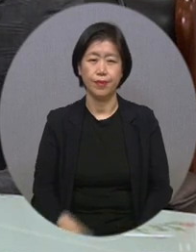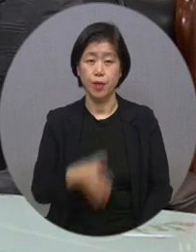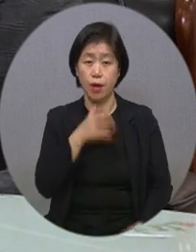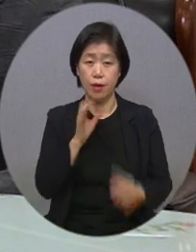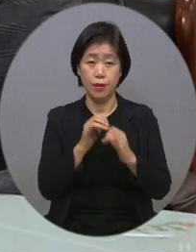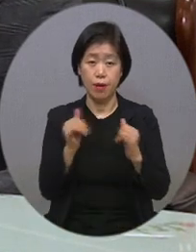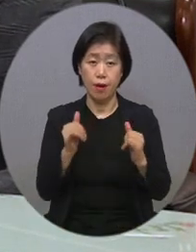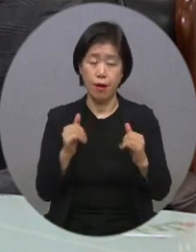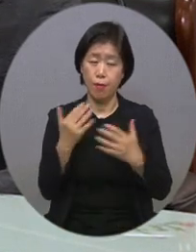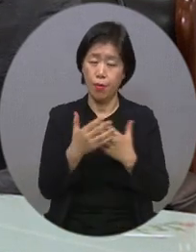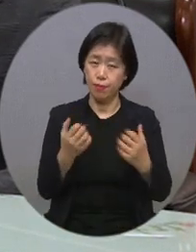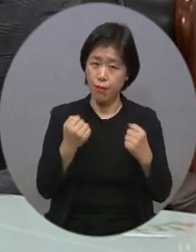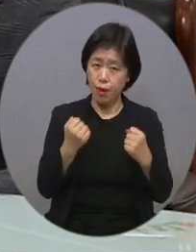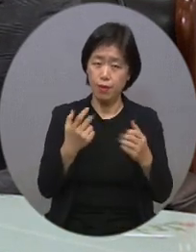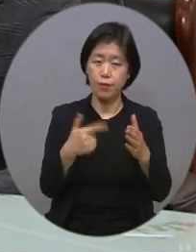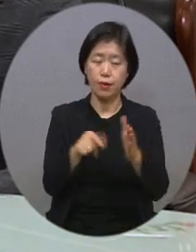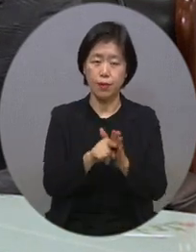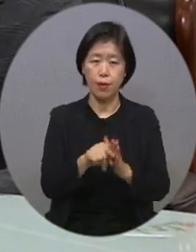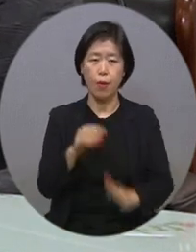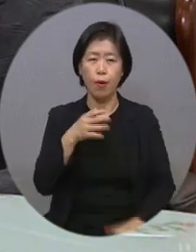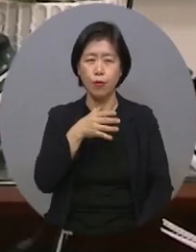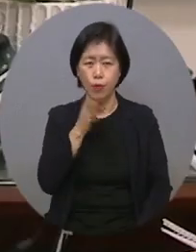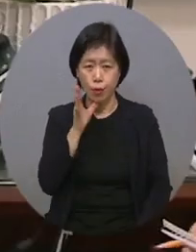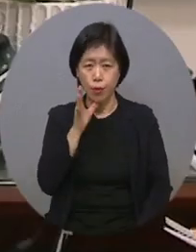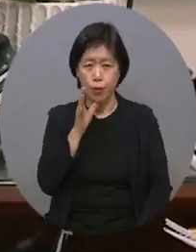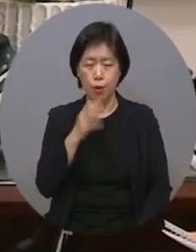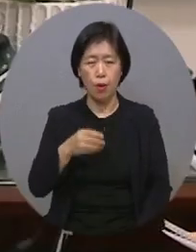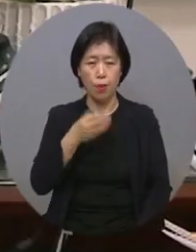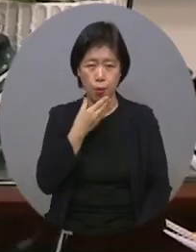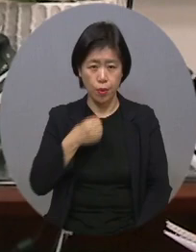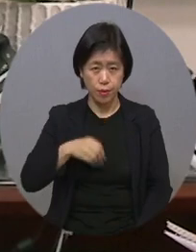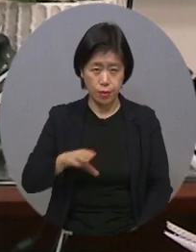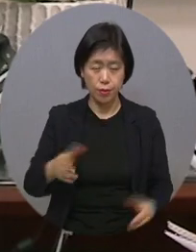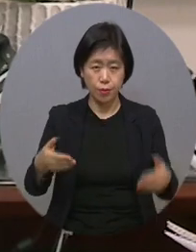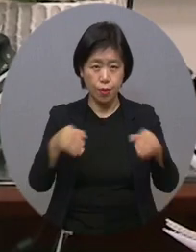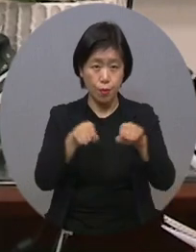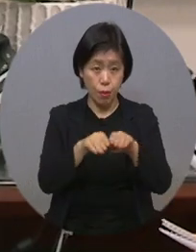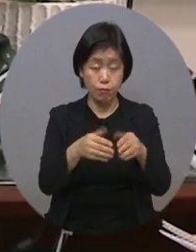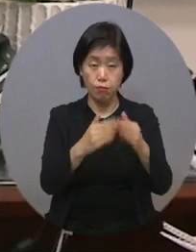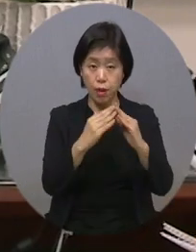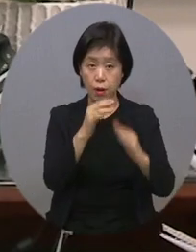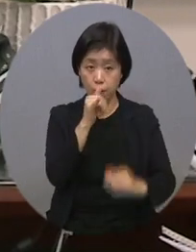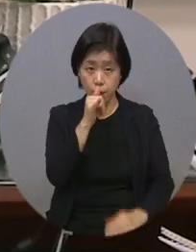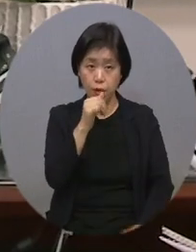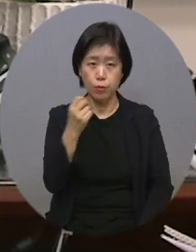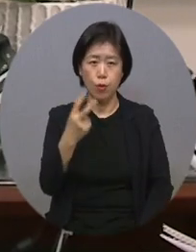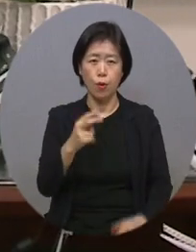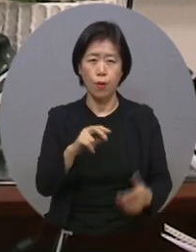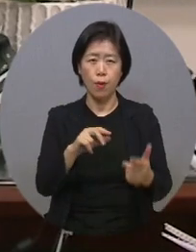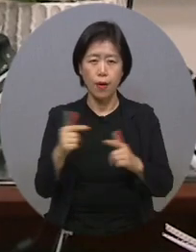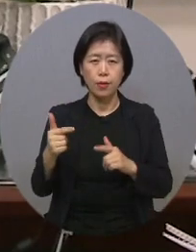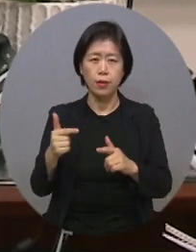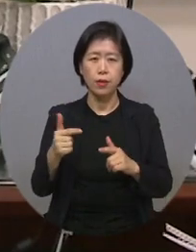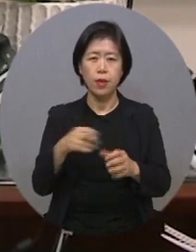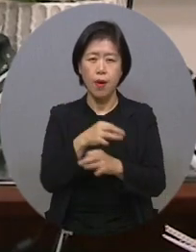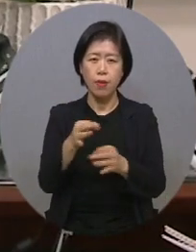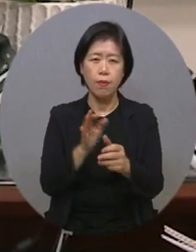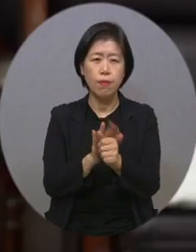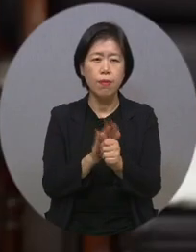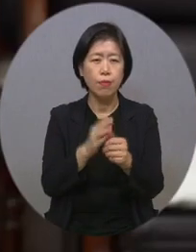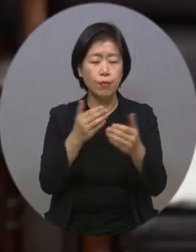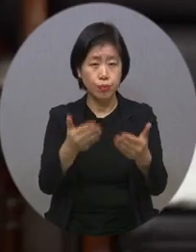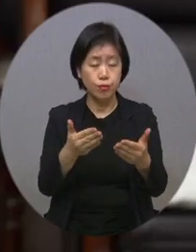위해서 그 노인복지관 건립도 하시고 또 그 어르신들의 경제적 자립 및 사회활동 지원에 최선의 노력을 다한다고 또